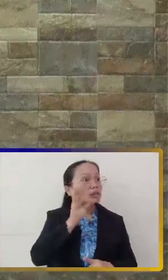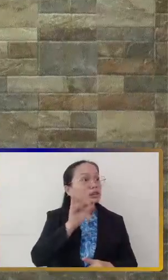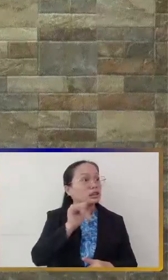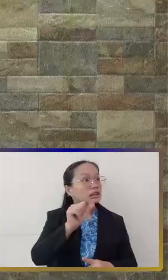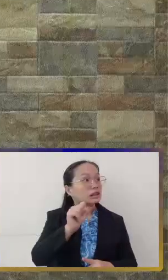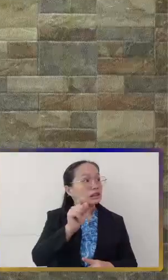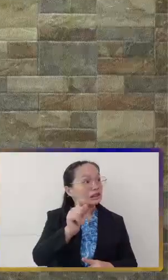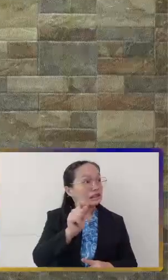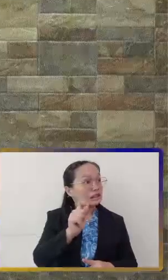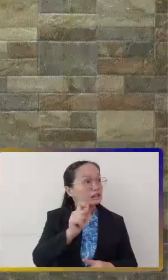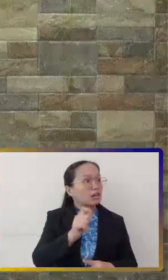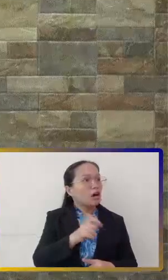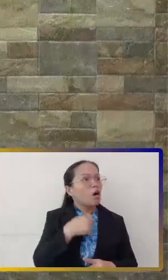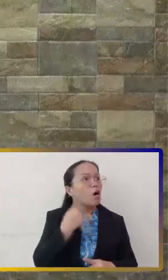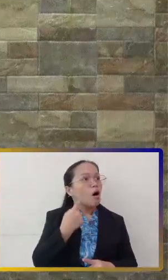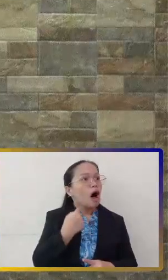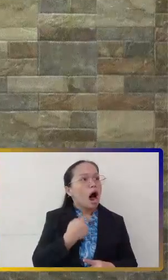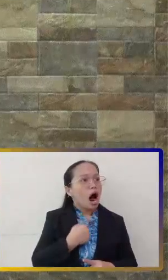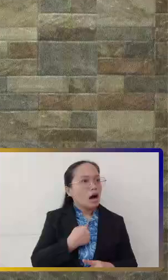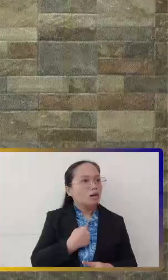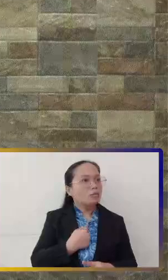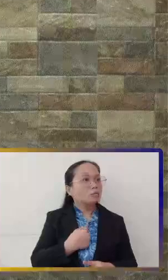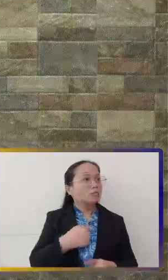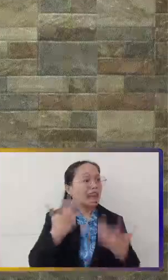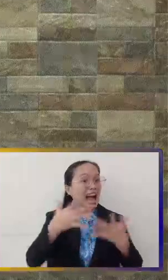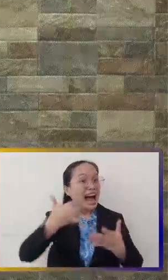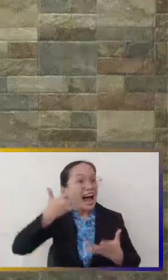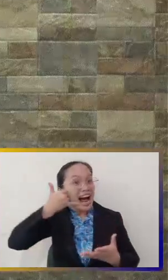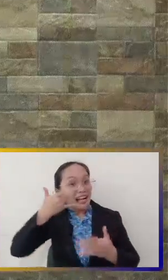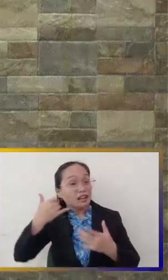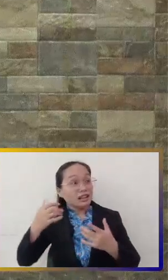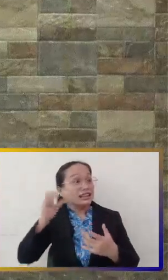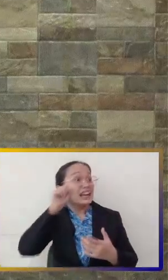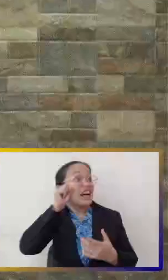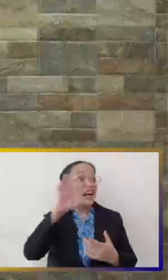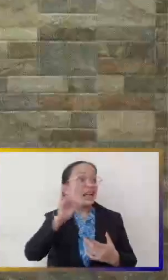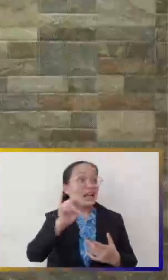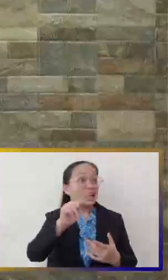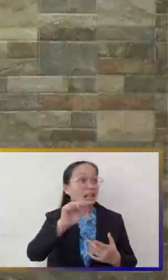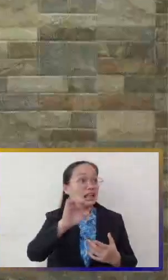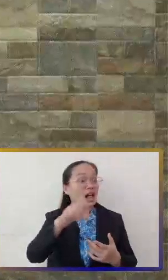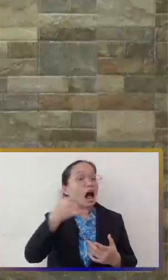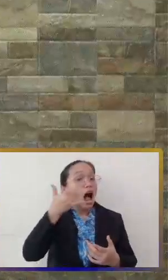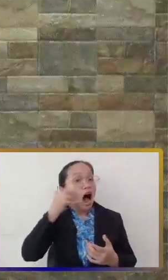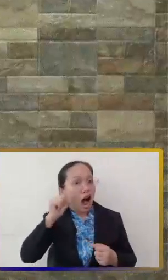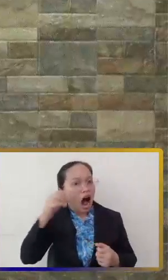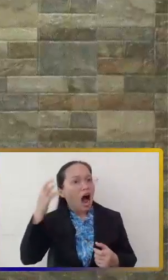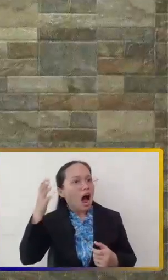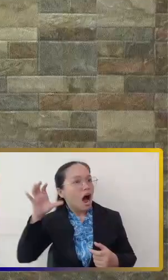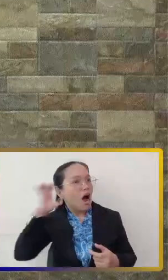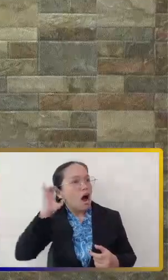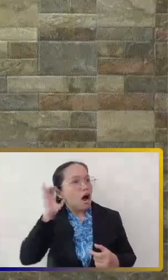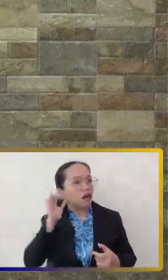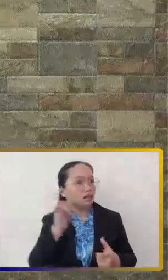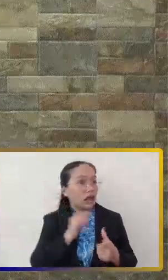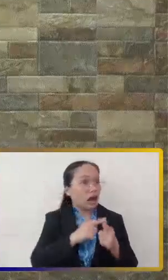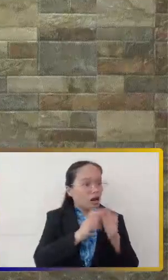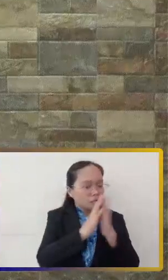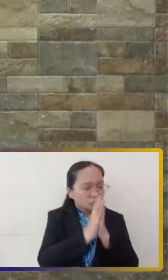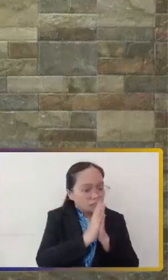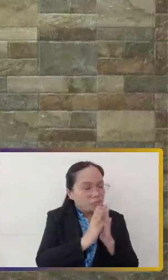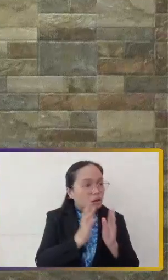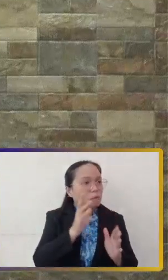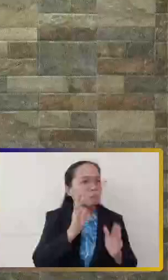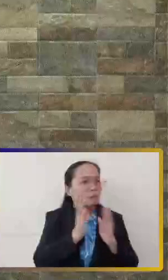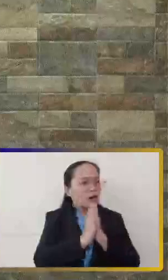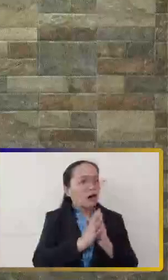understand. Naririnig po ni Daniel kasi open pa yung conversation namin ni Daniel. Naririnig niya. Nililid ko sila sa panalangin,